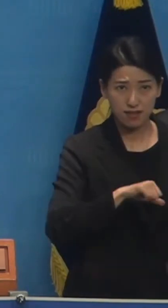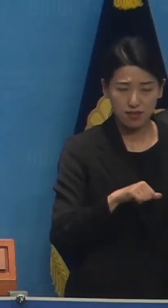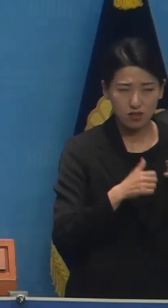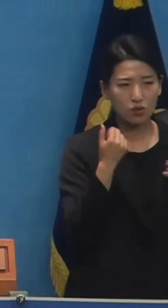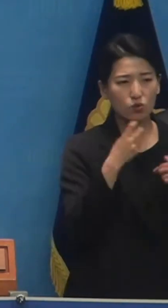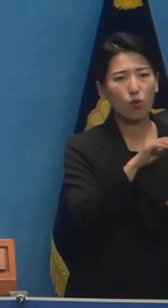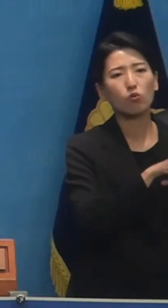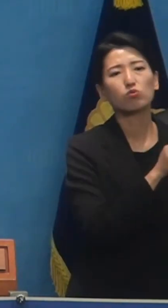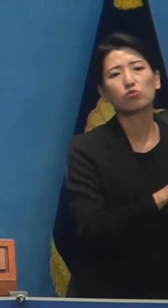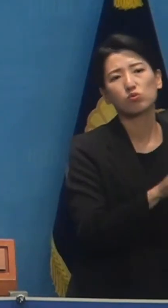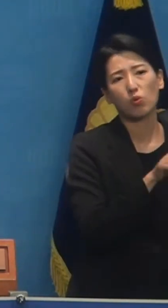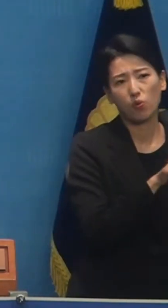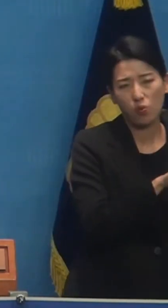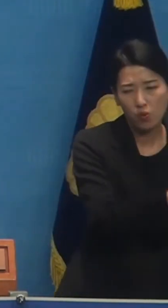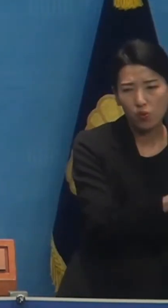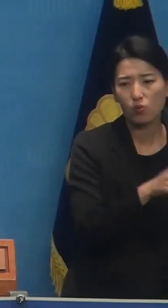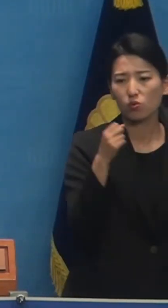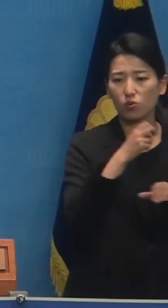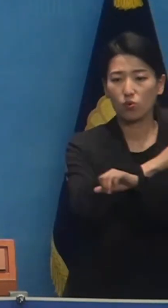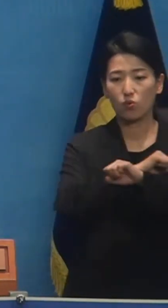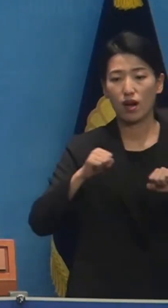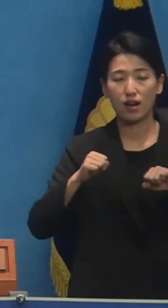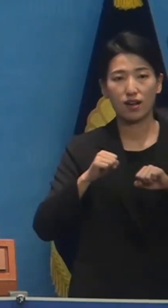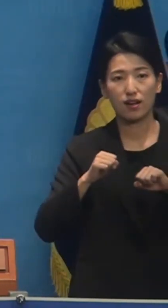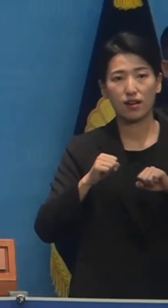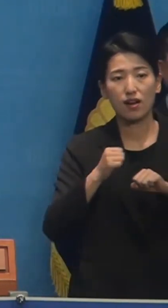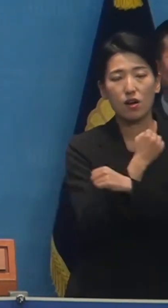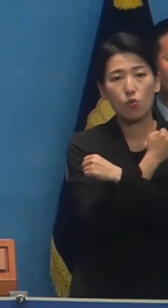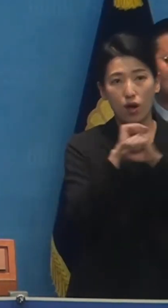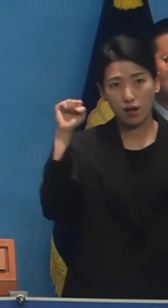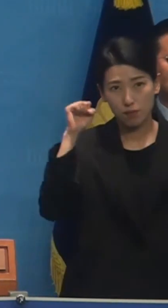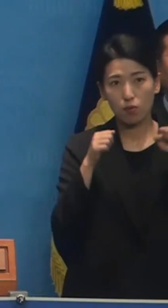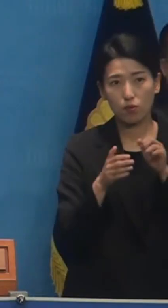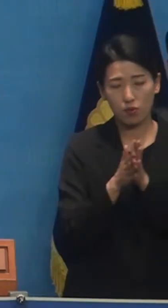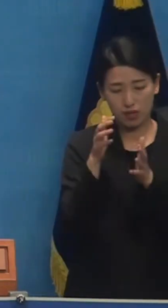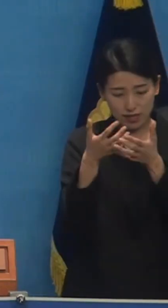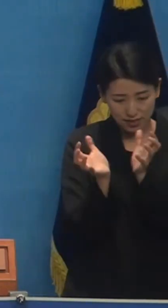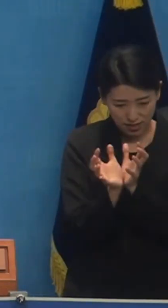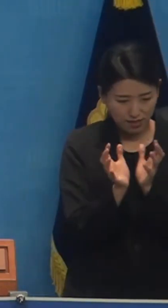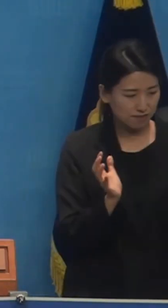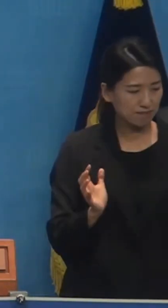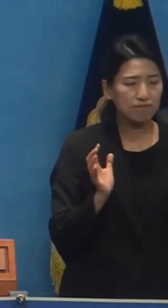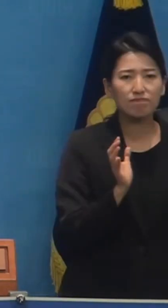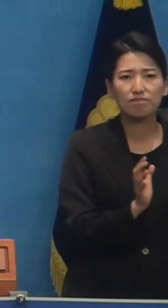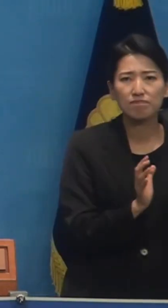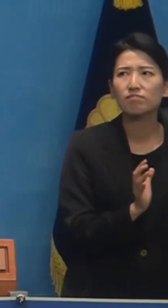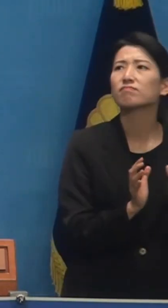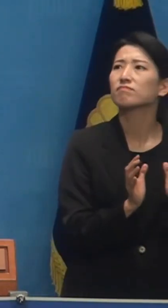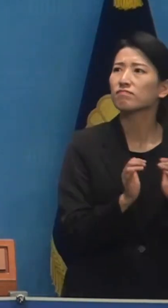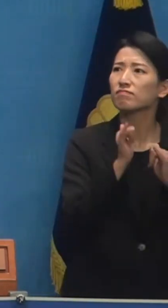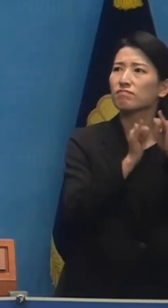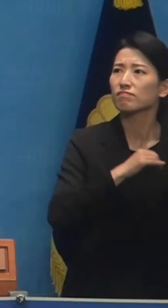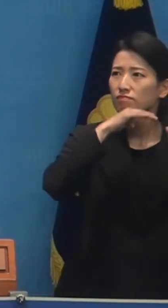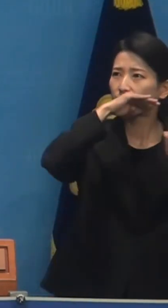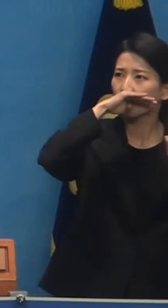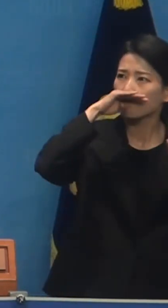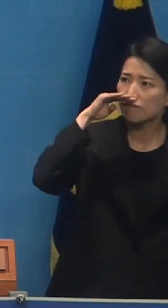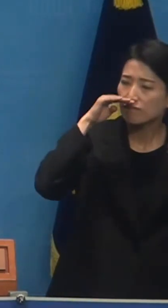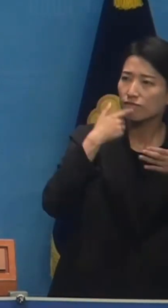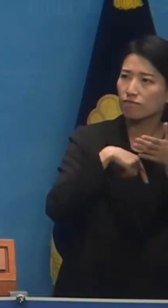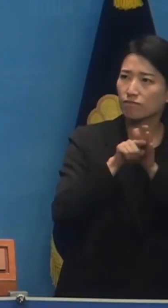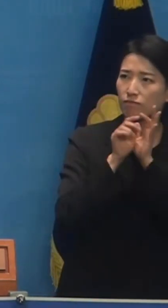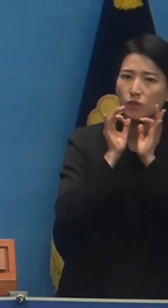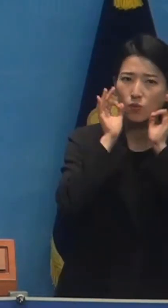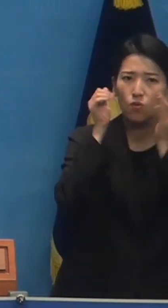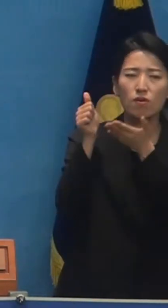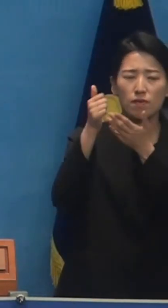영원하는 단체는 이재명 대선 후보를 지지하고 바른 역사 정립에 노력할 것을